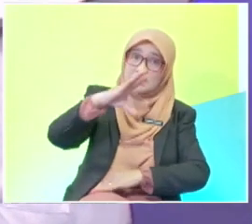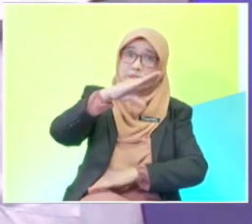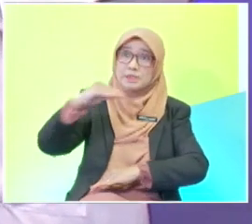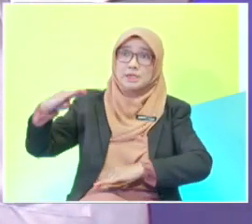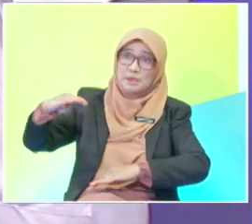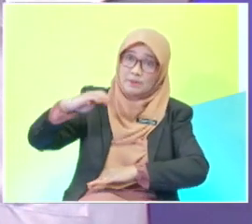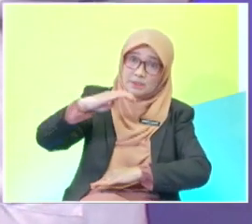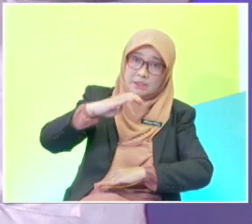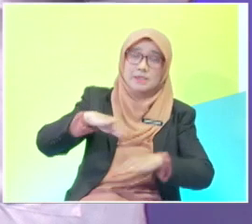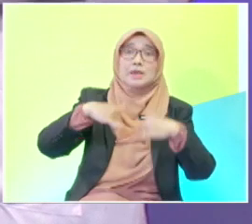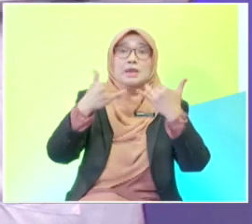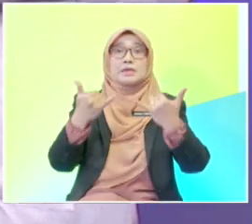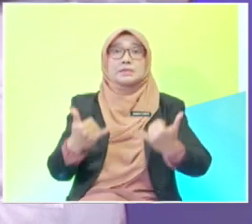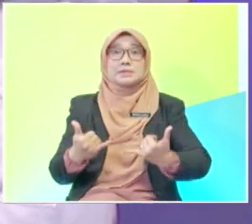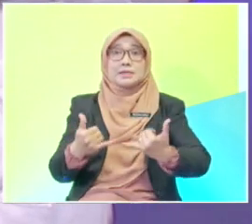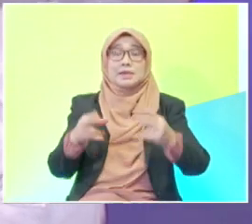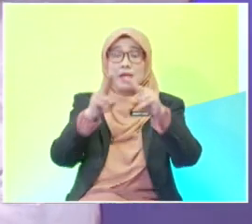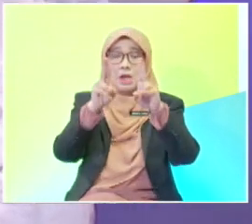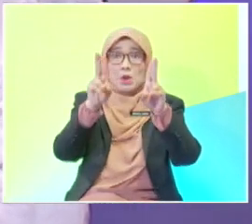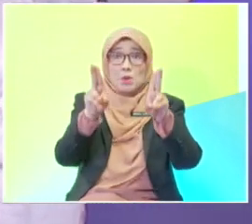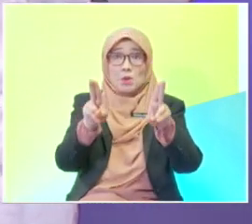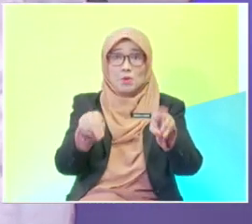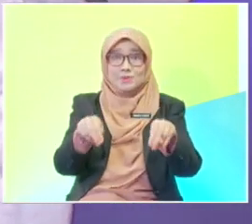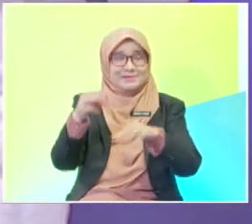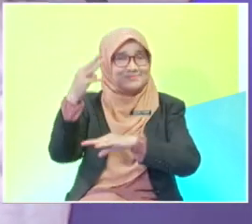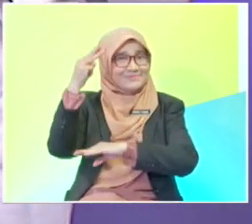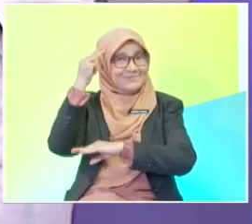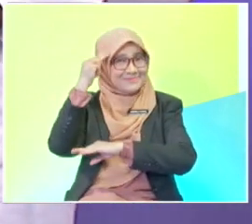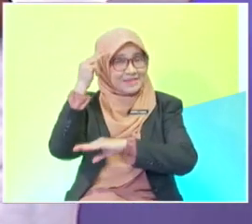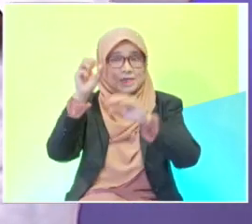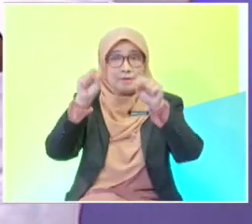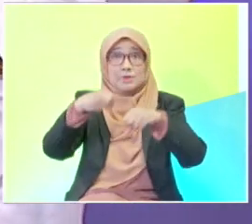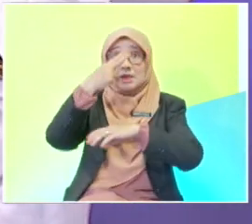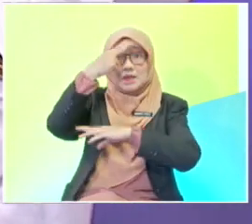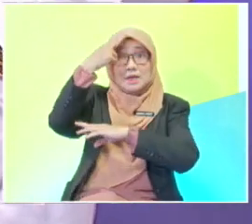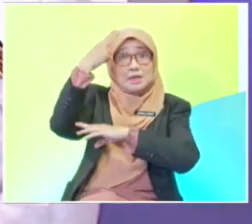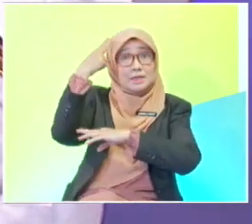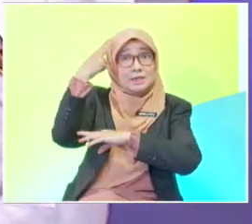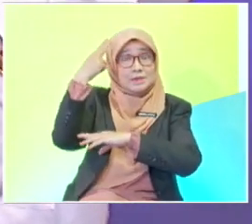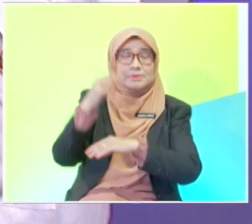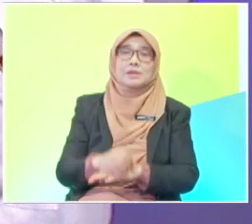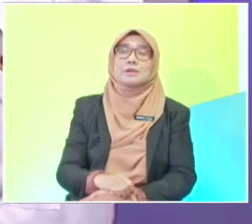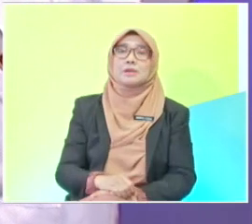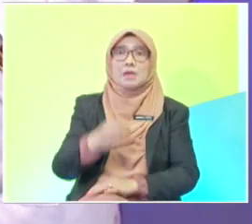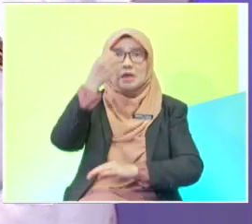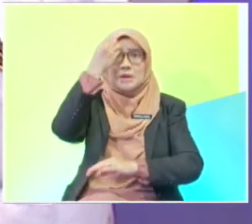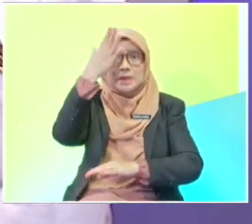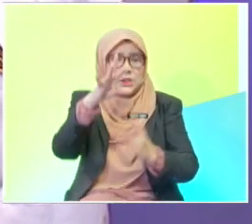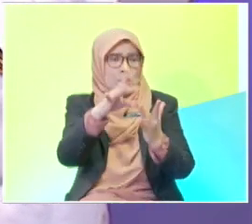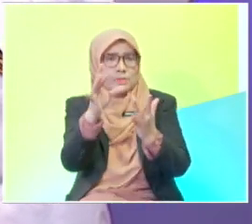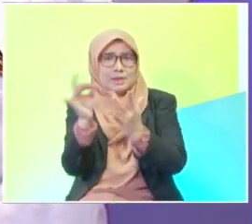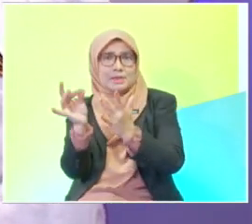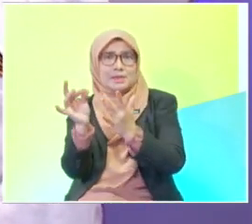kita sampai kepada uji minda. Okey, boleh Hanif tentukan, pilih